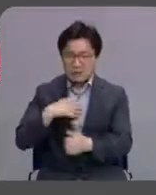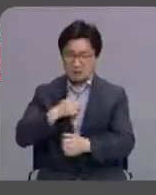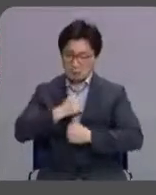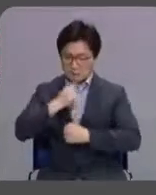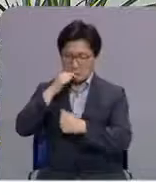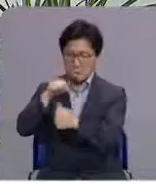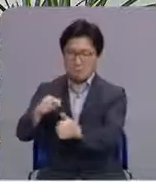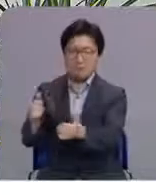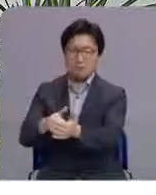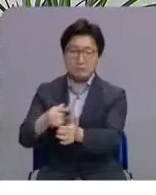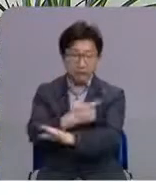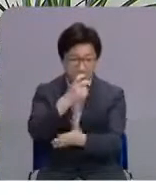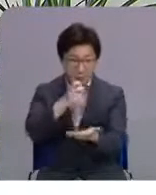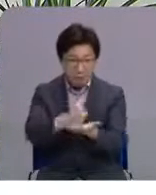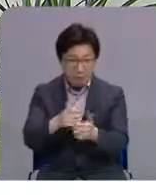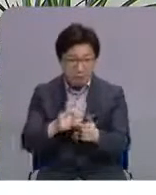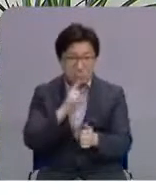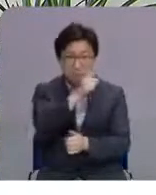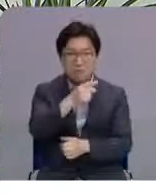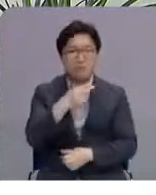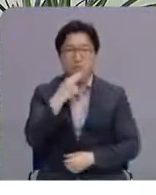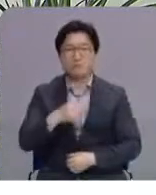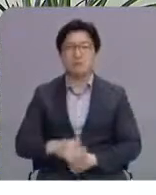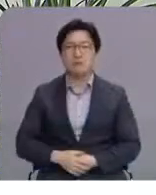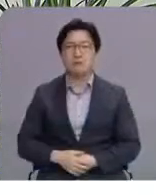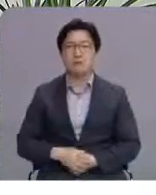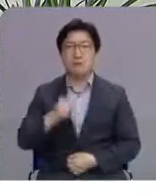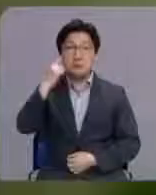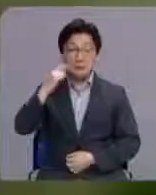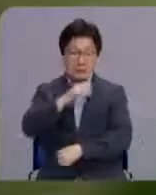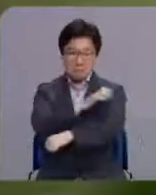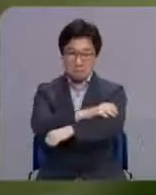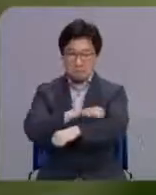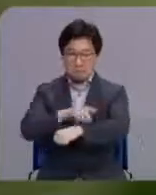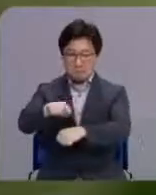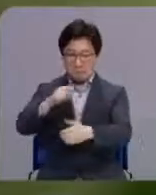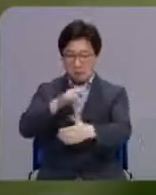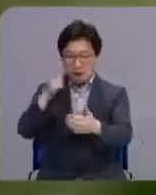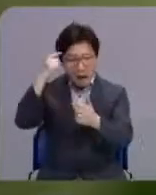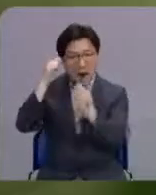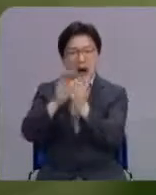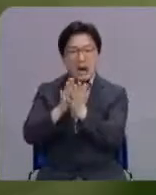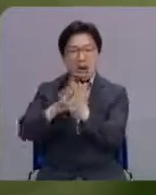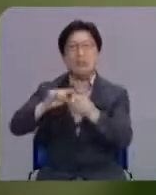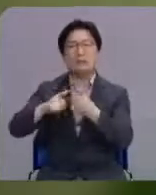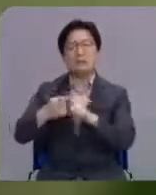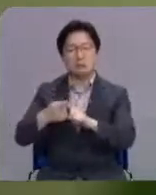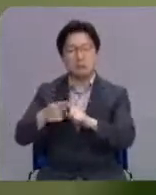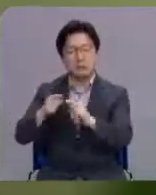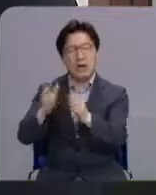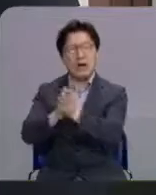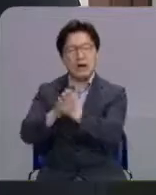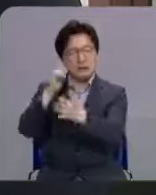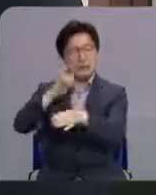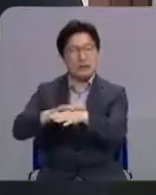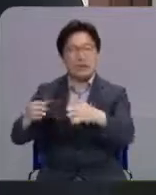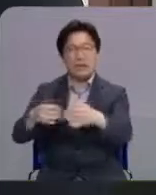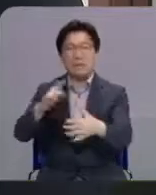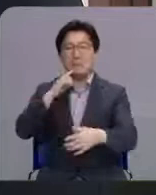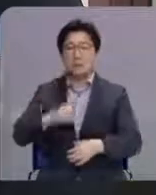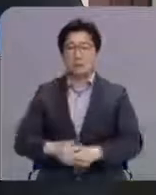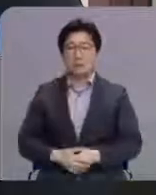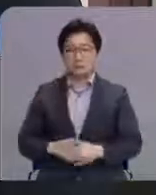그쳤습니다. 노사 자율 해결을 우선 거치도록 한 것도 법의 실효성을 낮췄다는 지적입니다. 사업주가